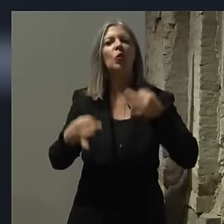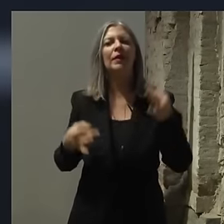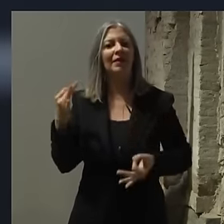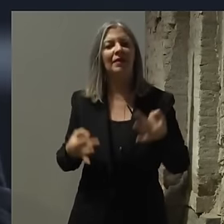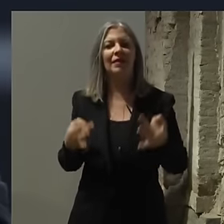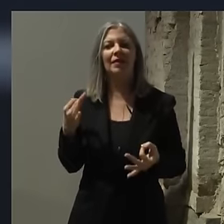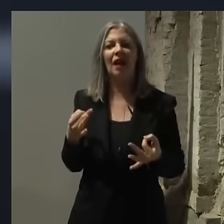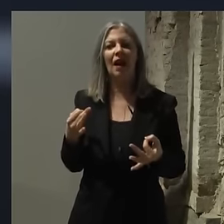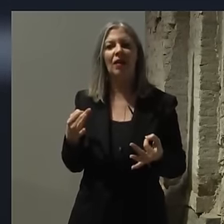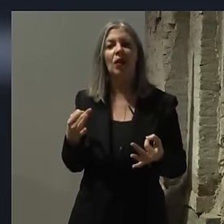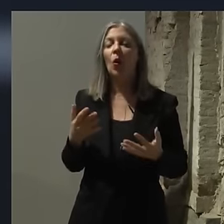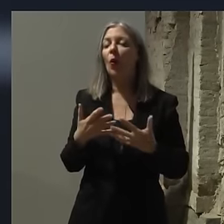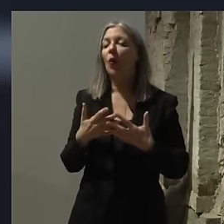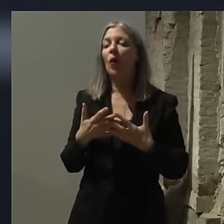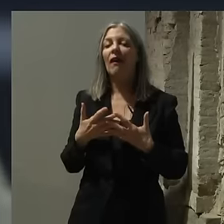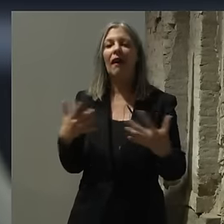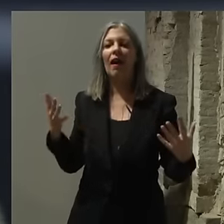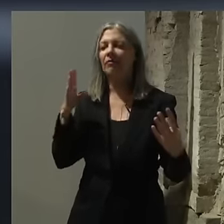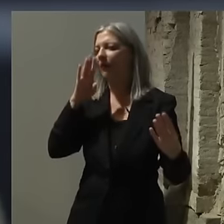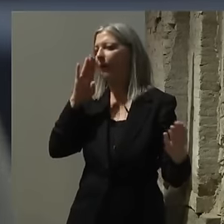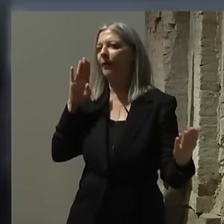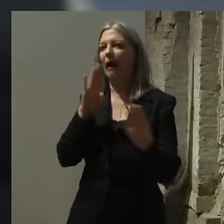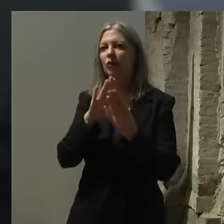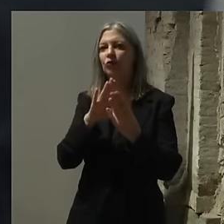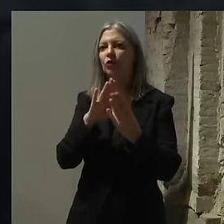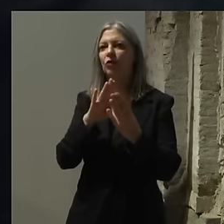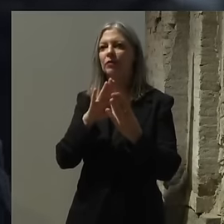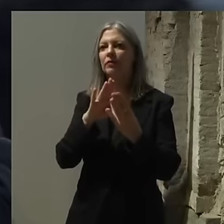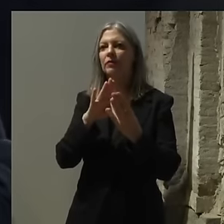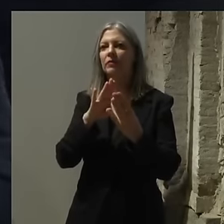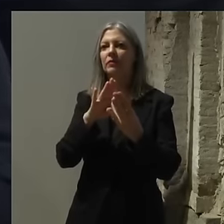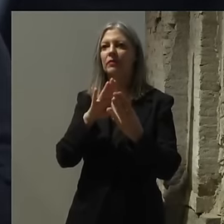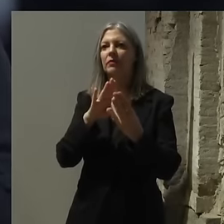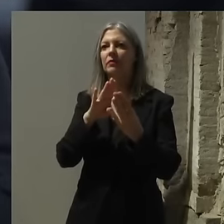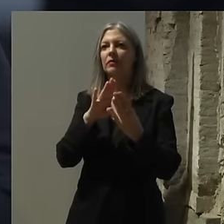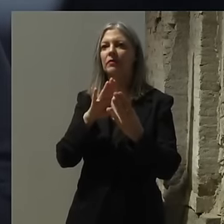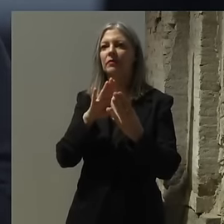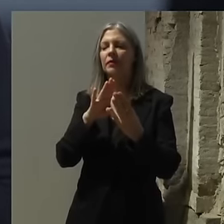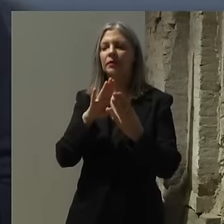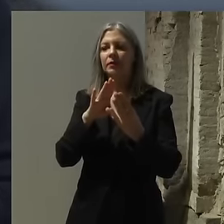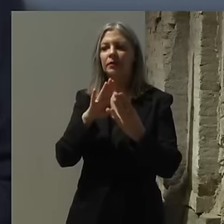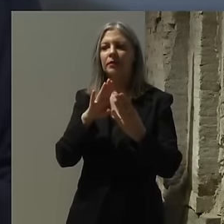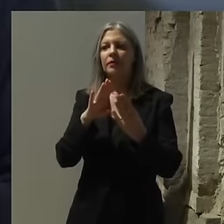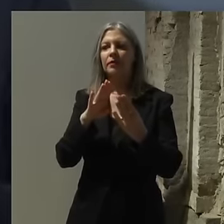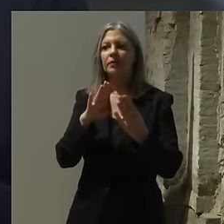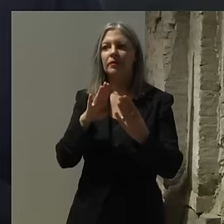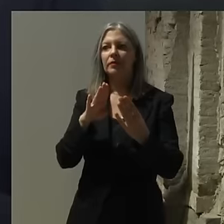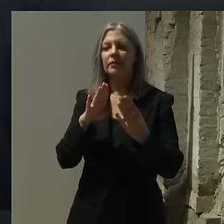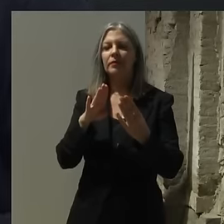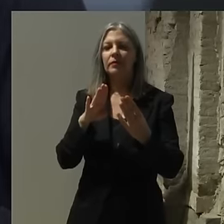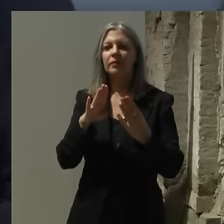grandissimo impatto, perché parliamo di alcune storie di giustizia o di giustizia negata che